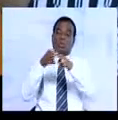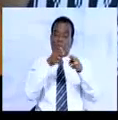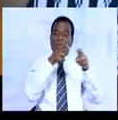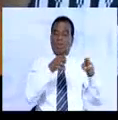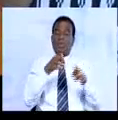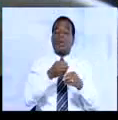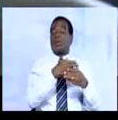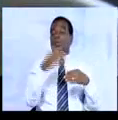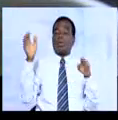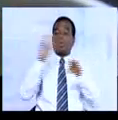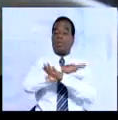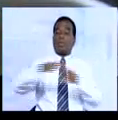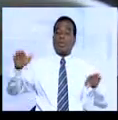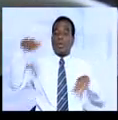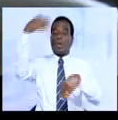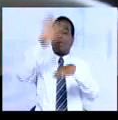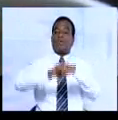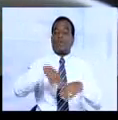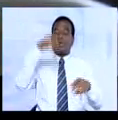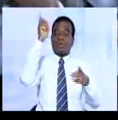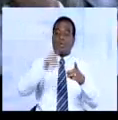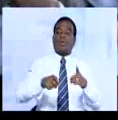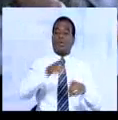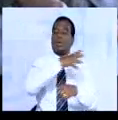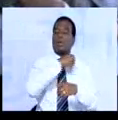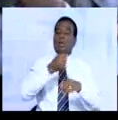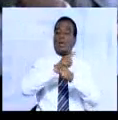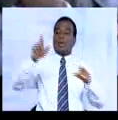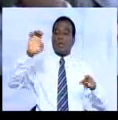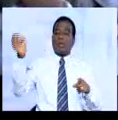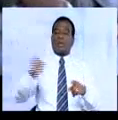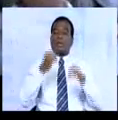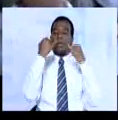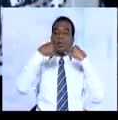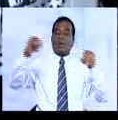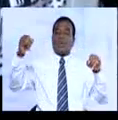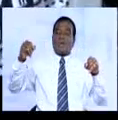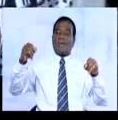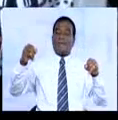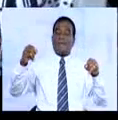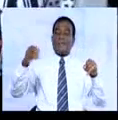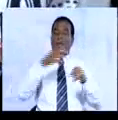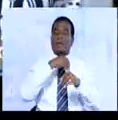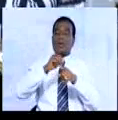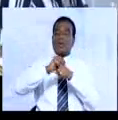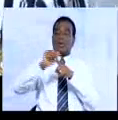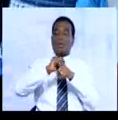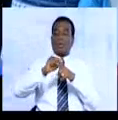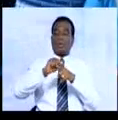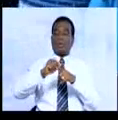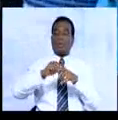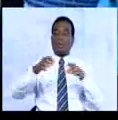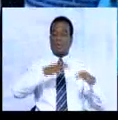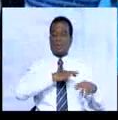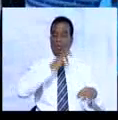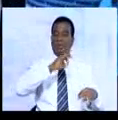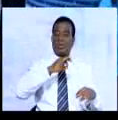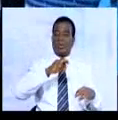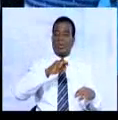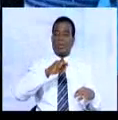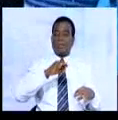ne l'emporte plus sur le devoir et la liberté d'informer et de former les consciences. Le sergent